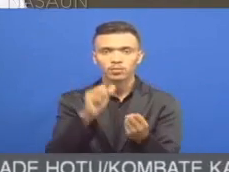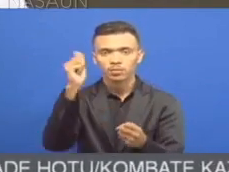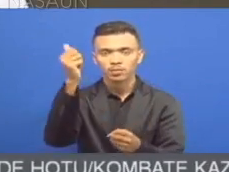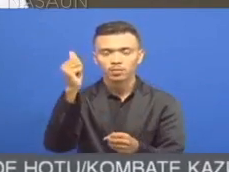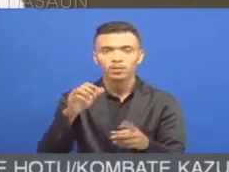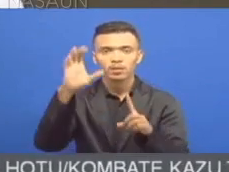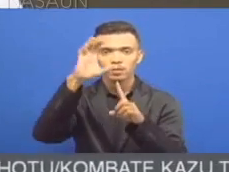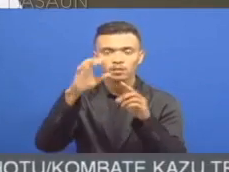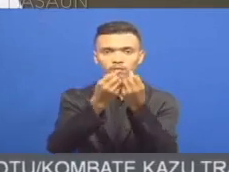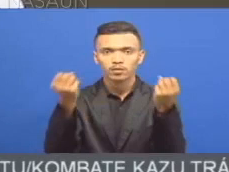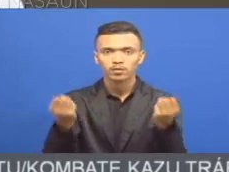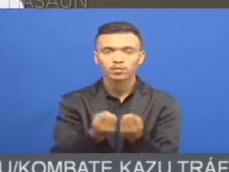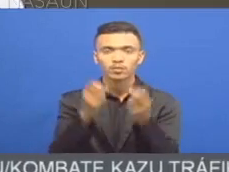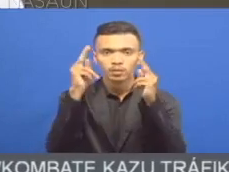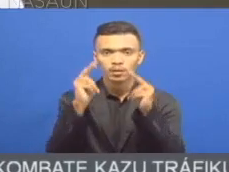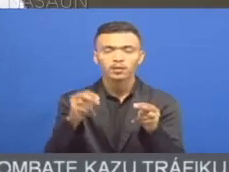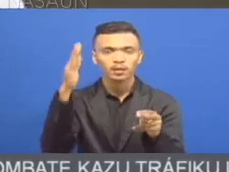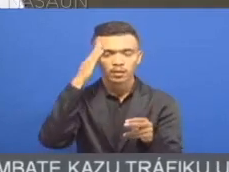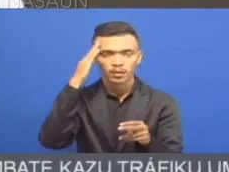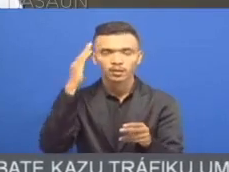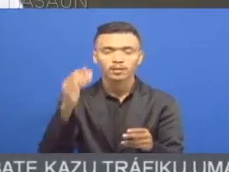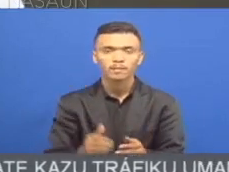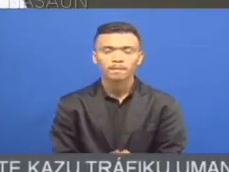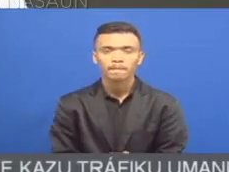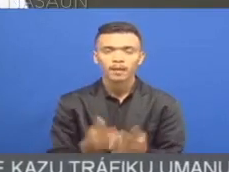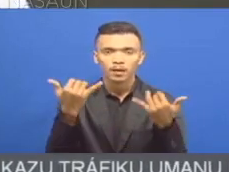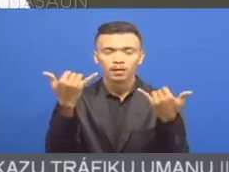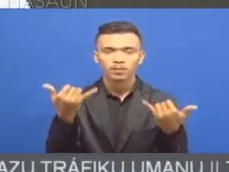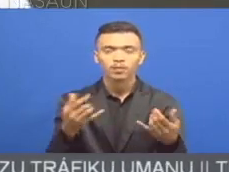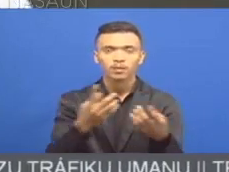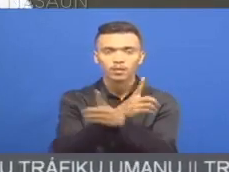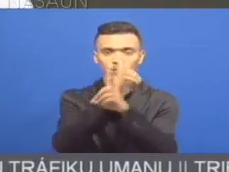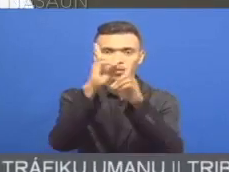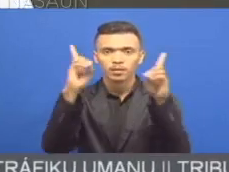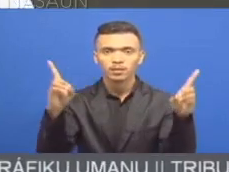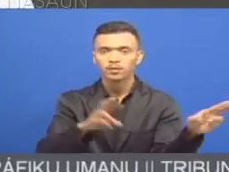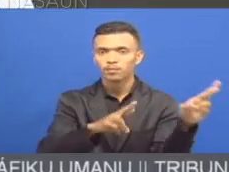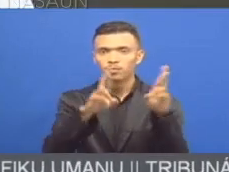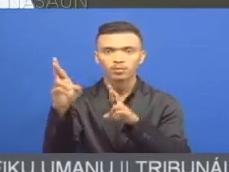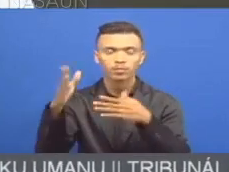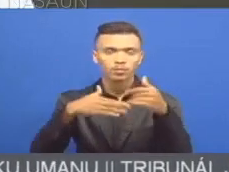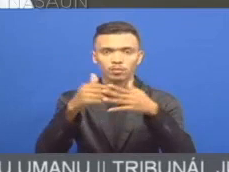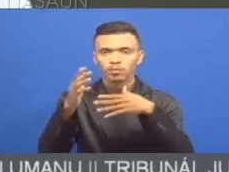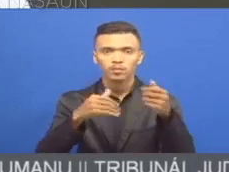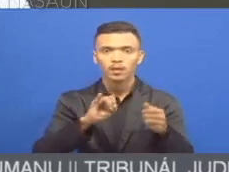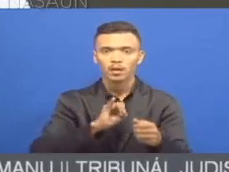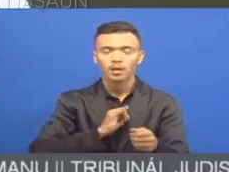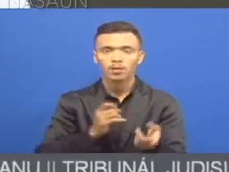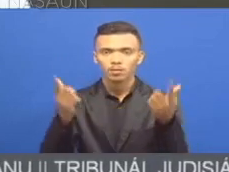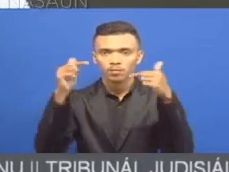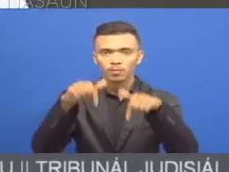Para sif suku sira tenki toma atensão bai situação inda ne. Ba agora questão de democracia pronto, ne normal. Hau mos mai